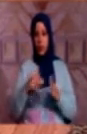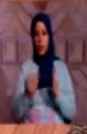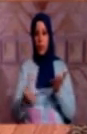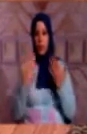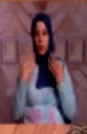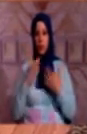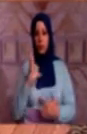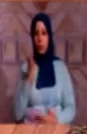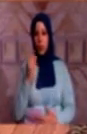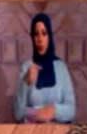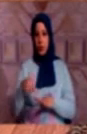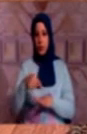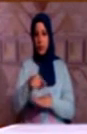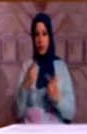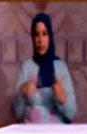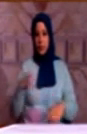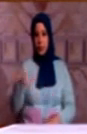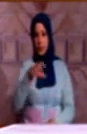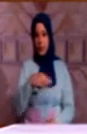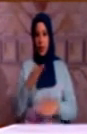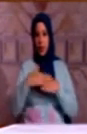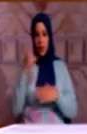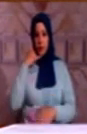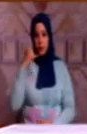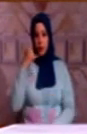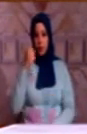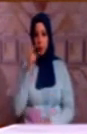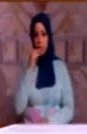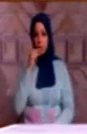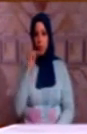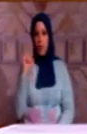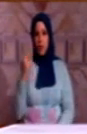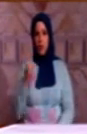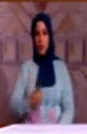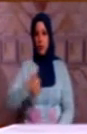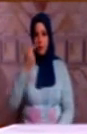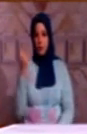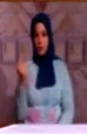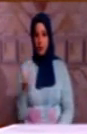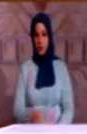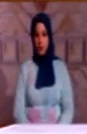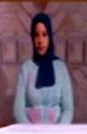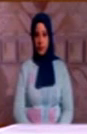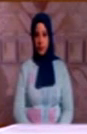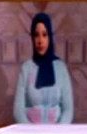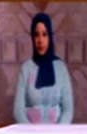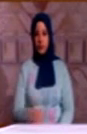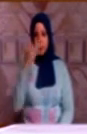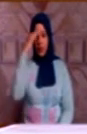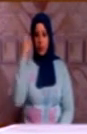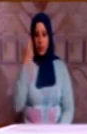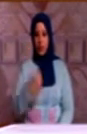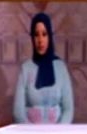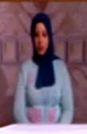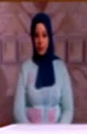ليلا على كافه الانحاء معنا على الهاتف دكتوره منار غانم عضو المركز الاع لامي بالهيئه العامه للارصاد الجويه برحب بيك